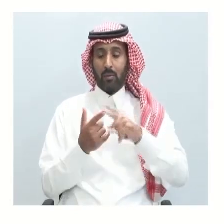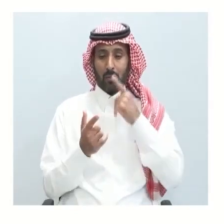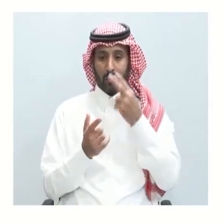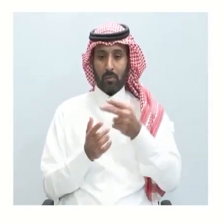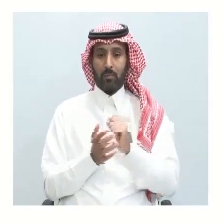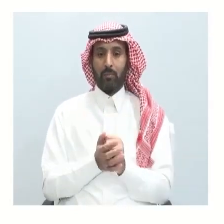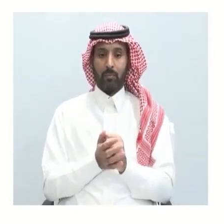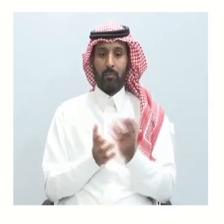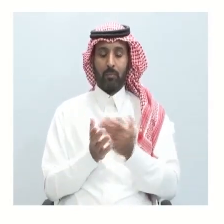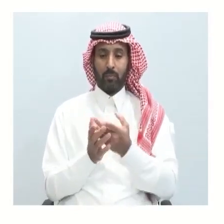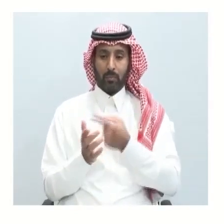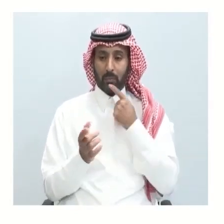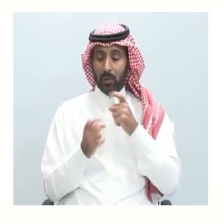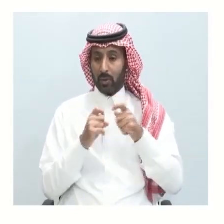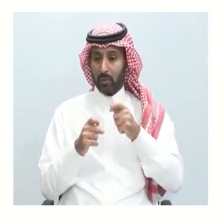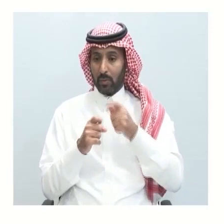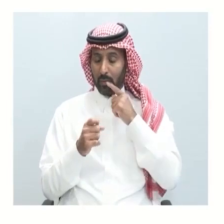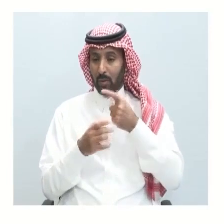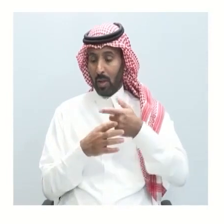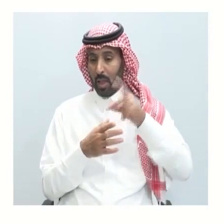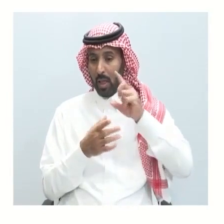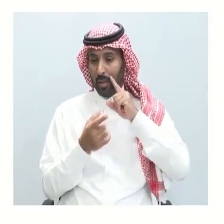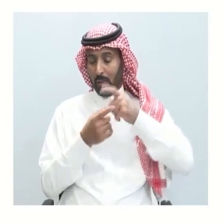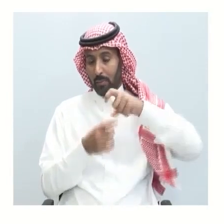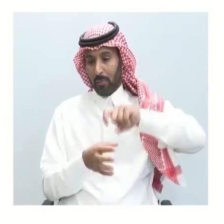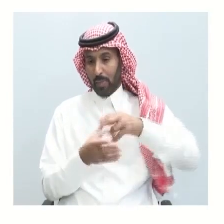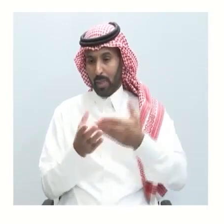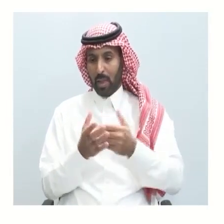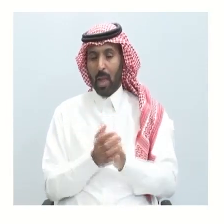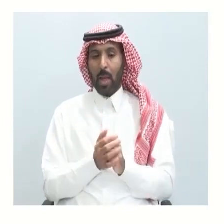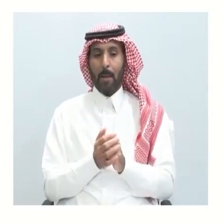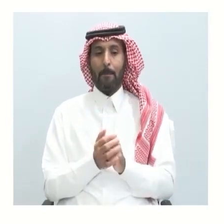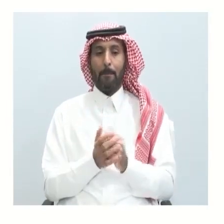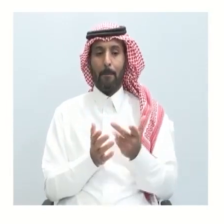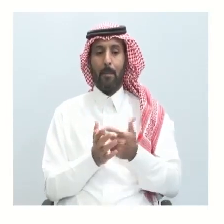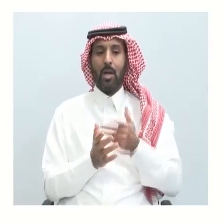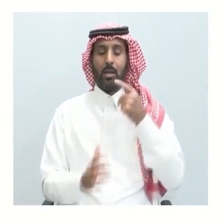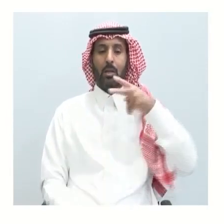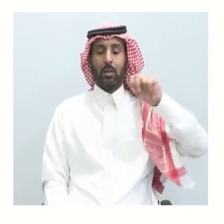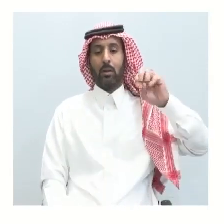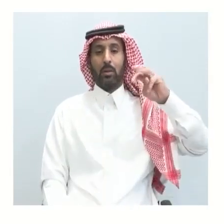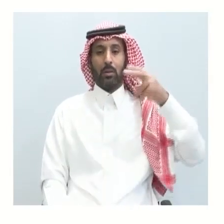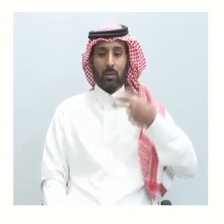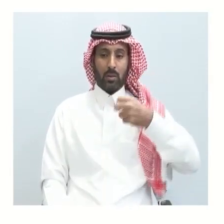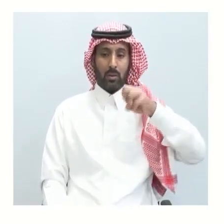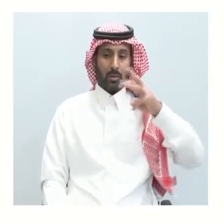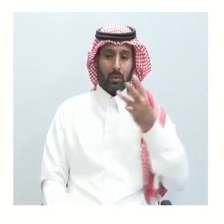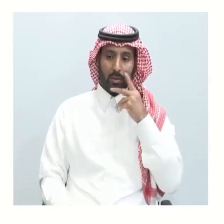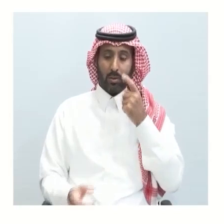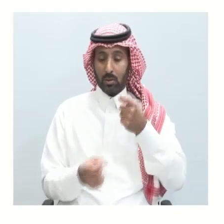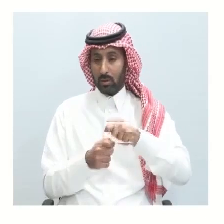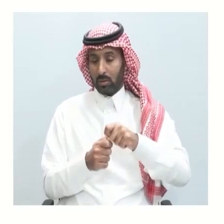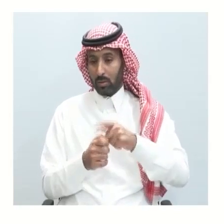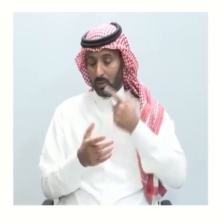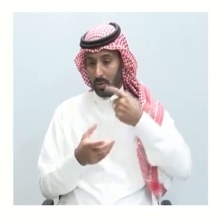معي. تنتج ملايين الأطنان من الأمونيا النشادر اللي هو NH3 لاستعمالها في صناعة الأسمدة، الألياف